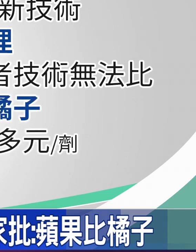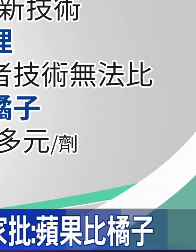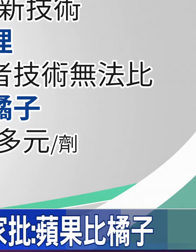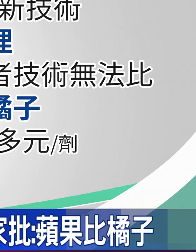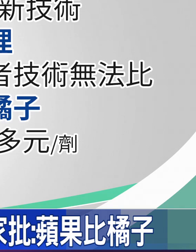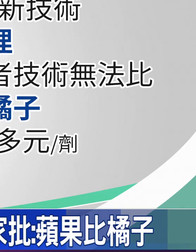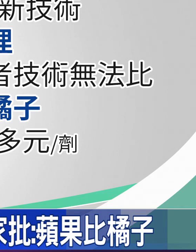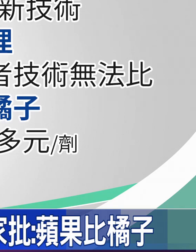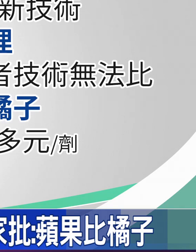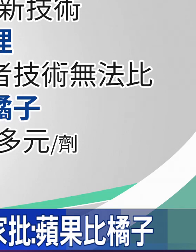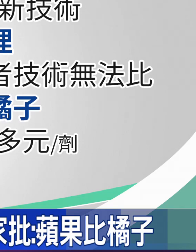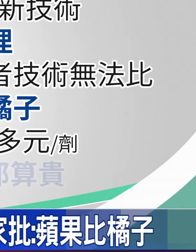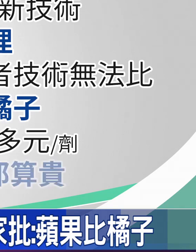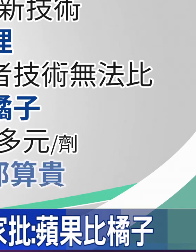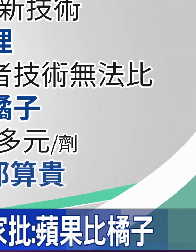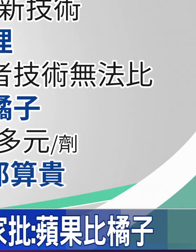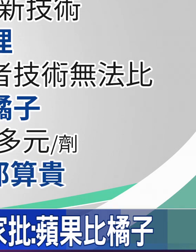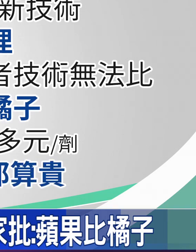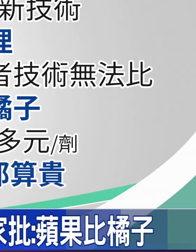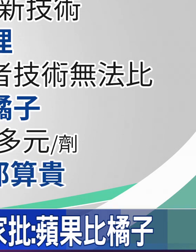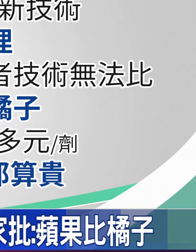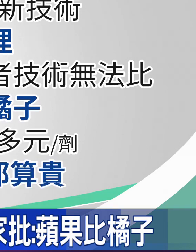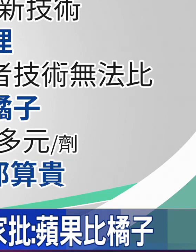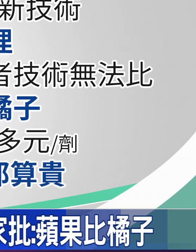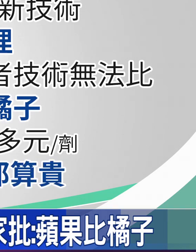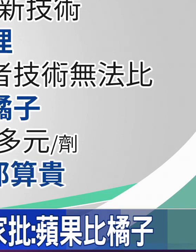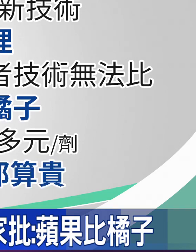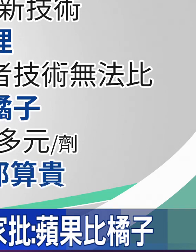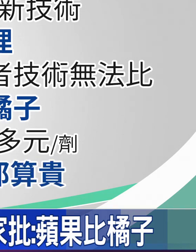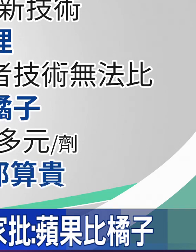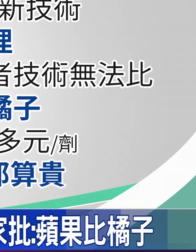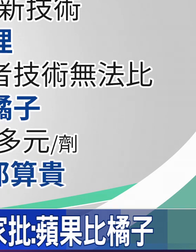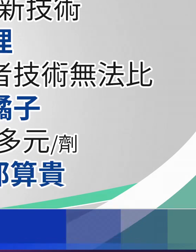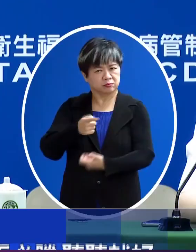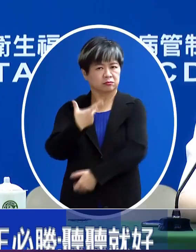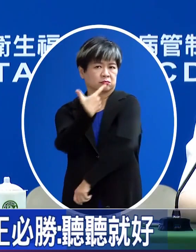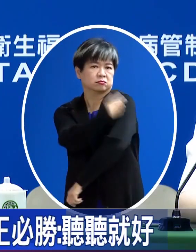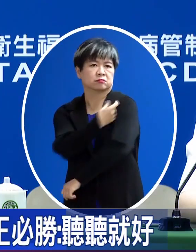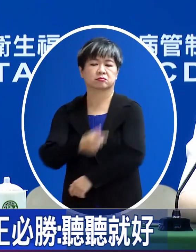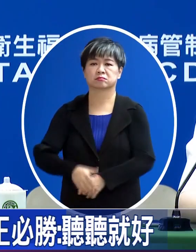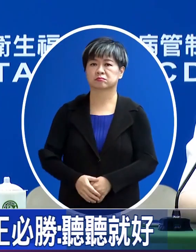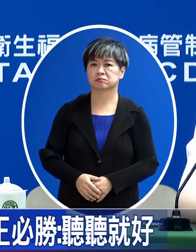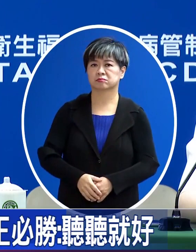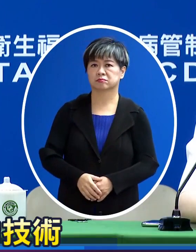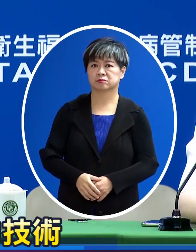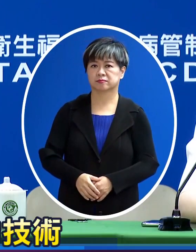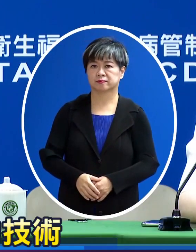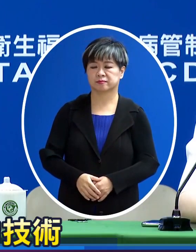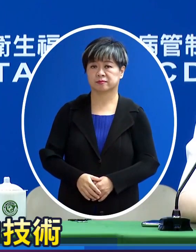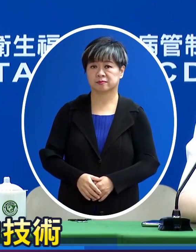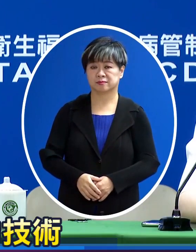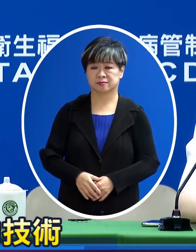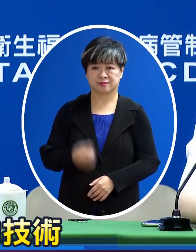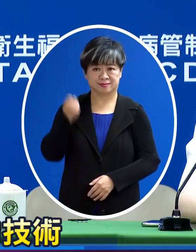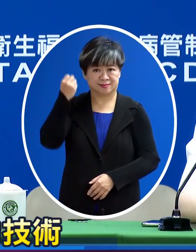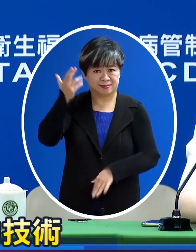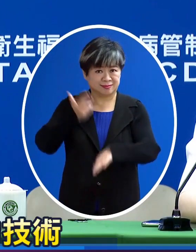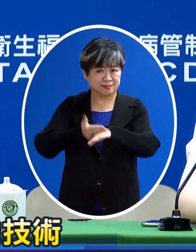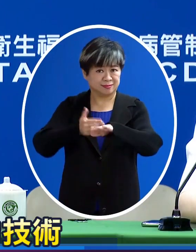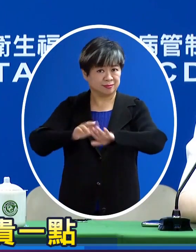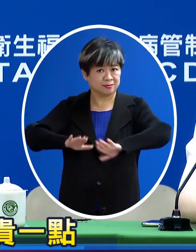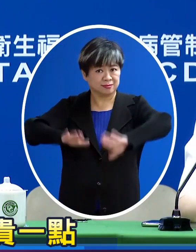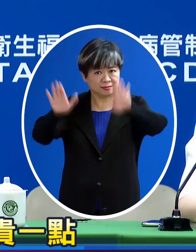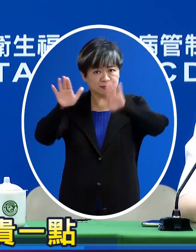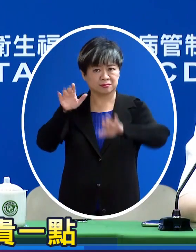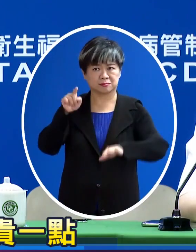审计部资料，高端每剂成本约100多元，高于200元都算贵。 那并不是说新发展的技术哦，